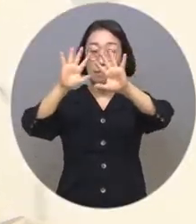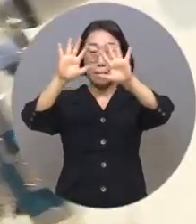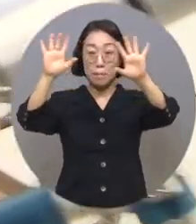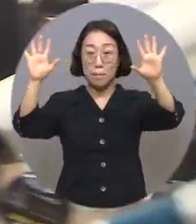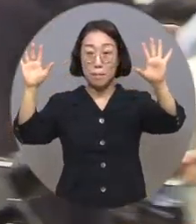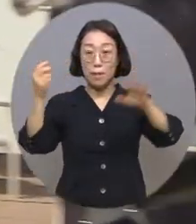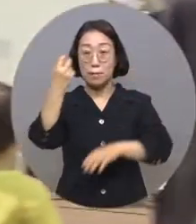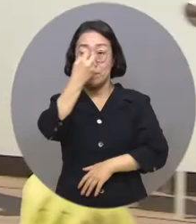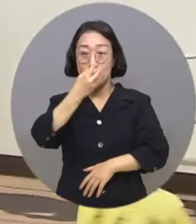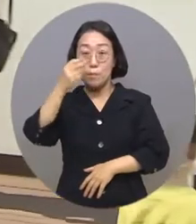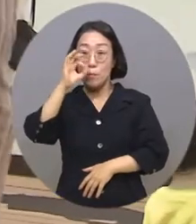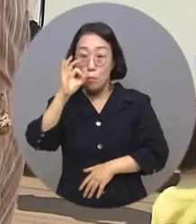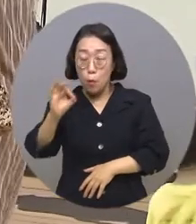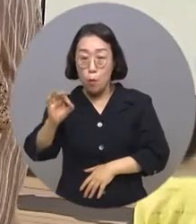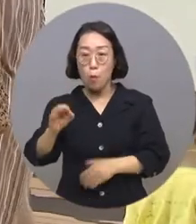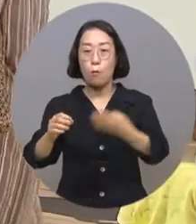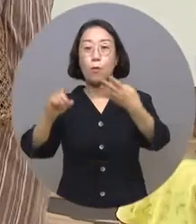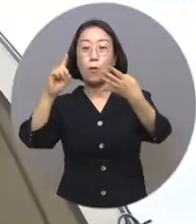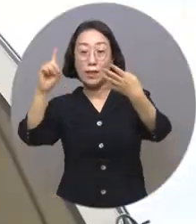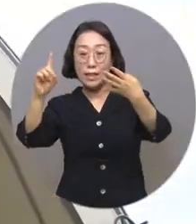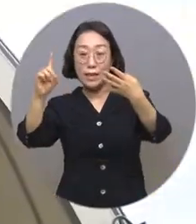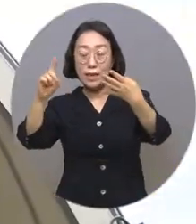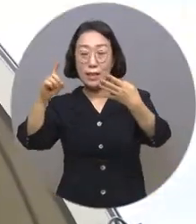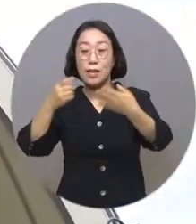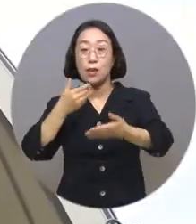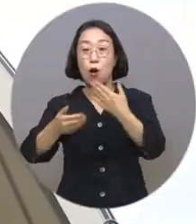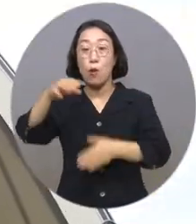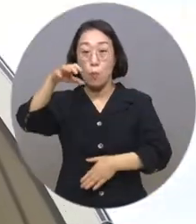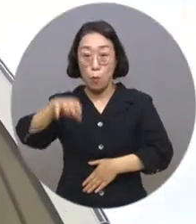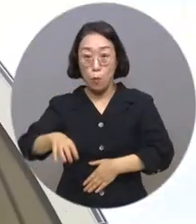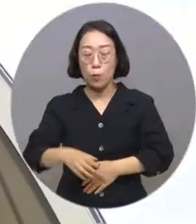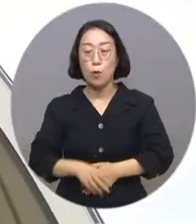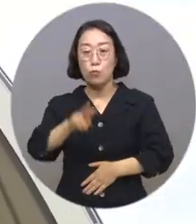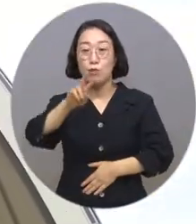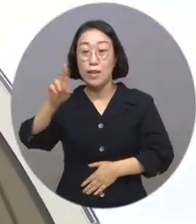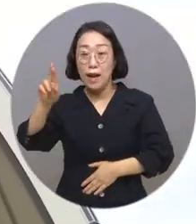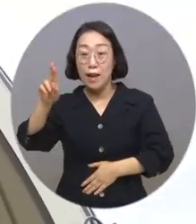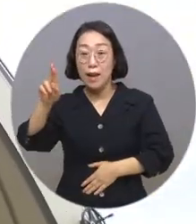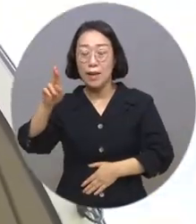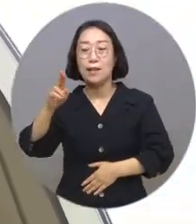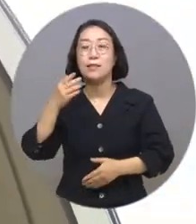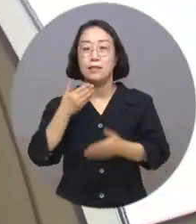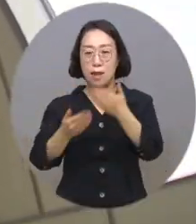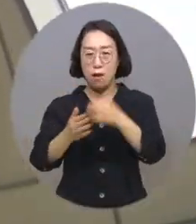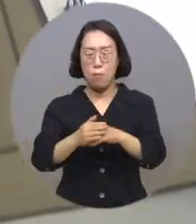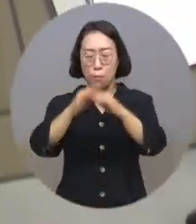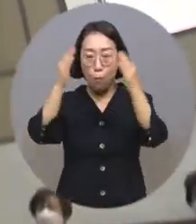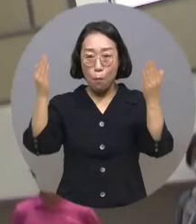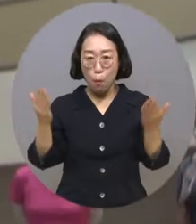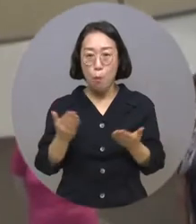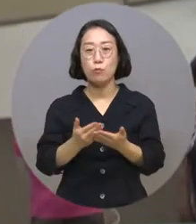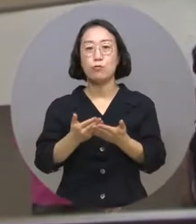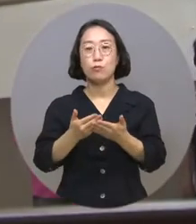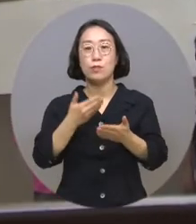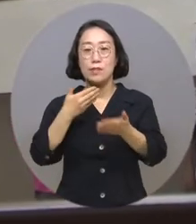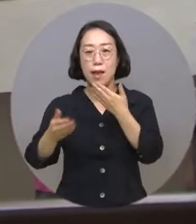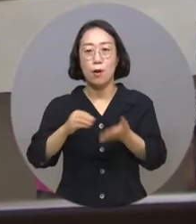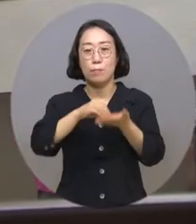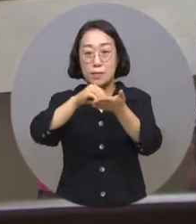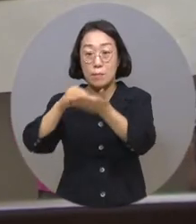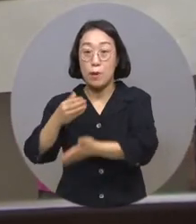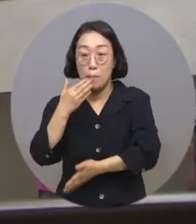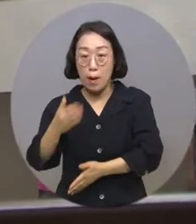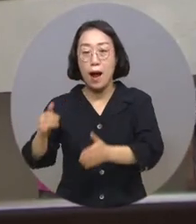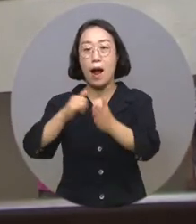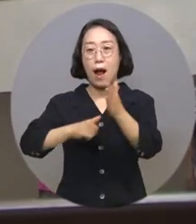느낄 수 있는 4D 전체 투영관, 최신 탑승형 VR 체험 등 남녀노소 모두가 함께할 수 있는